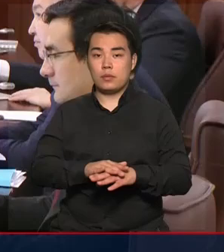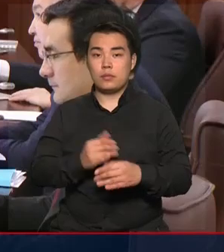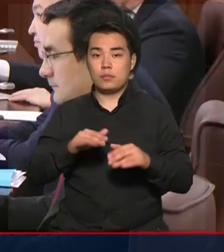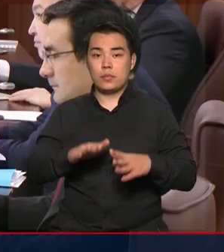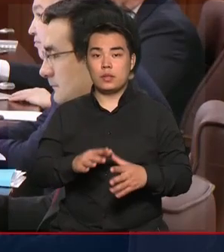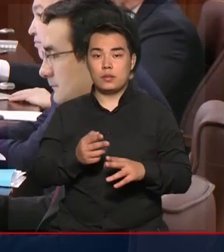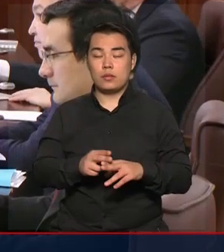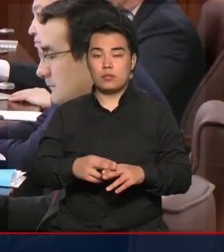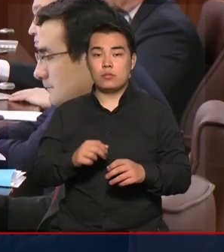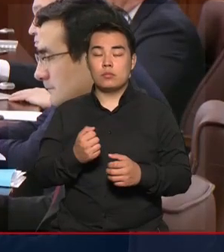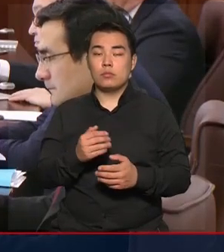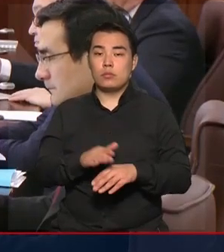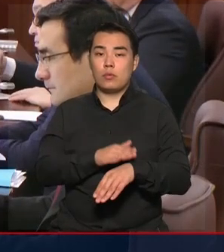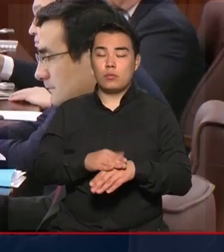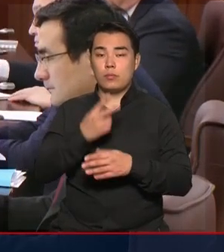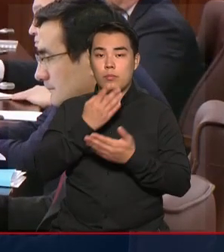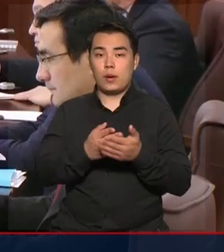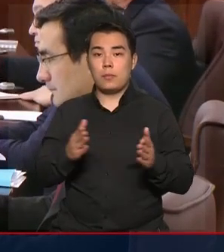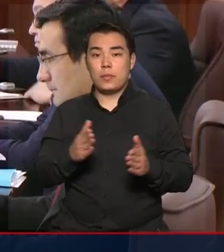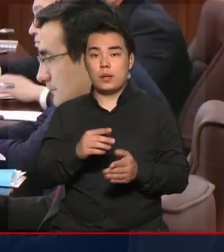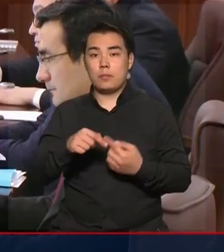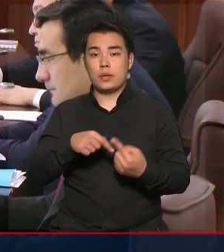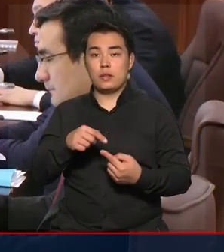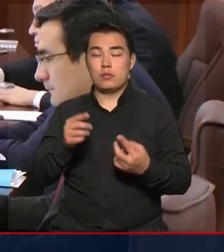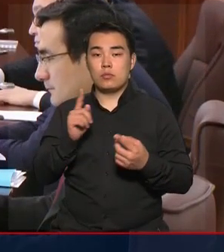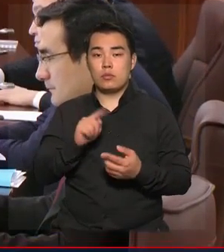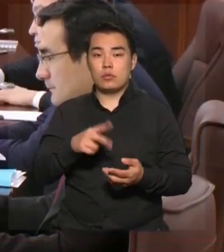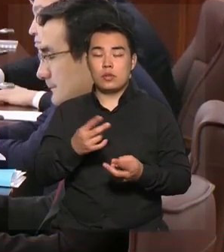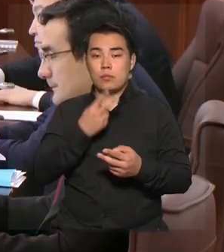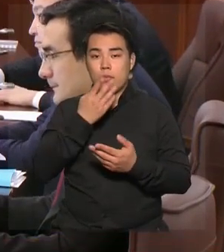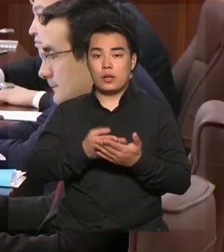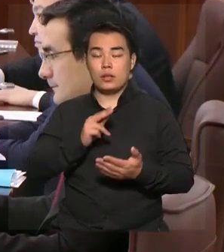добрые традиции чтобы мелкий бизнес также следил за прилегающей территорией